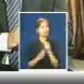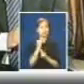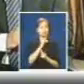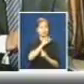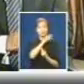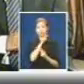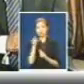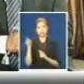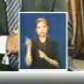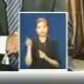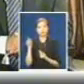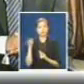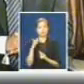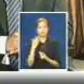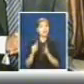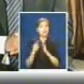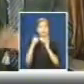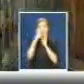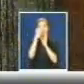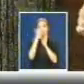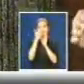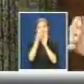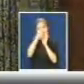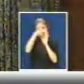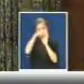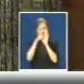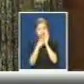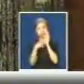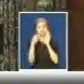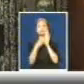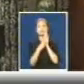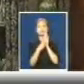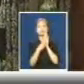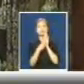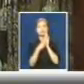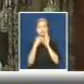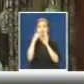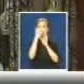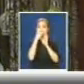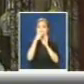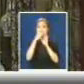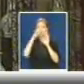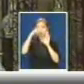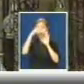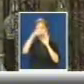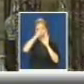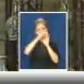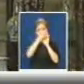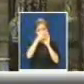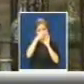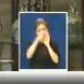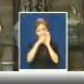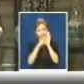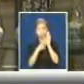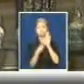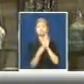กระทรวงมหาดไทยให้หารือกับกรุงเทพมหานครโดยคลองทั้งหมดในกรุงเทพเนี่ยนะคะ20กว่าคลองแบ่งให้แต่ละกระทรวงช่วยดูแลส่วนคลองย่อย